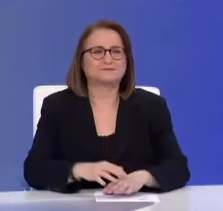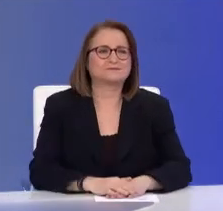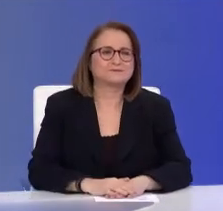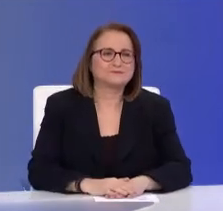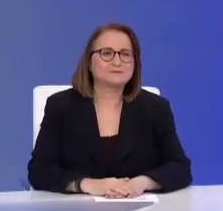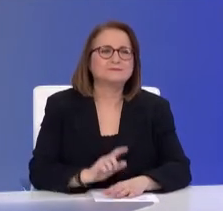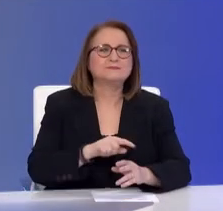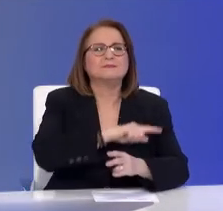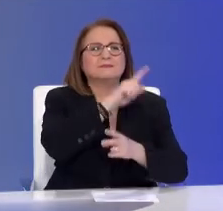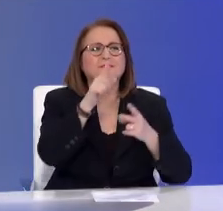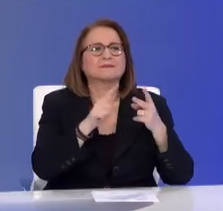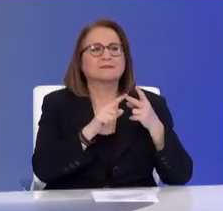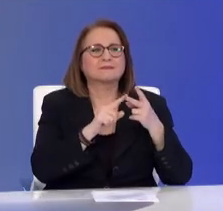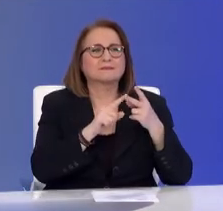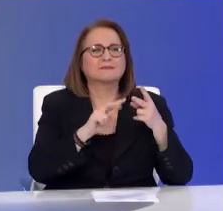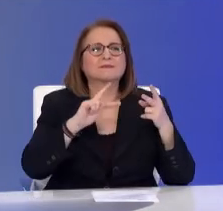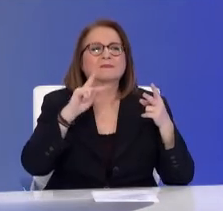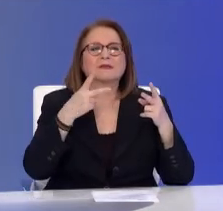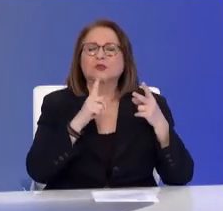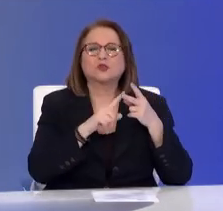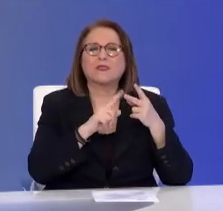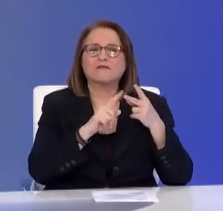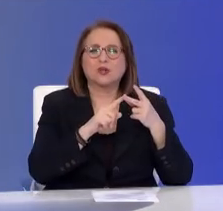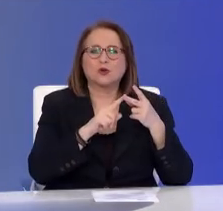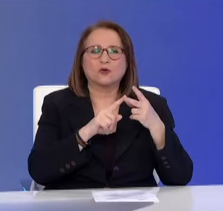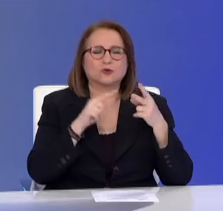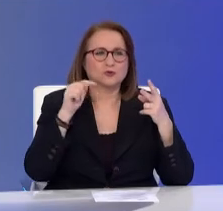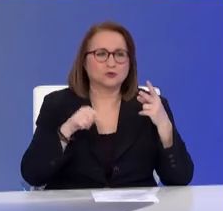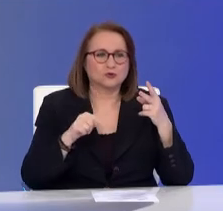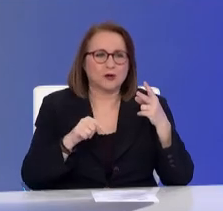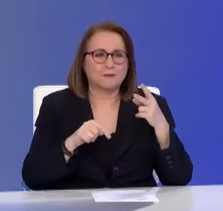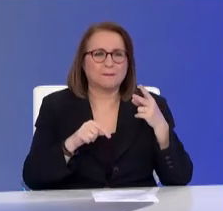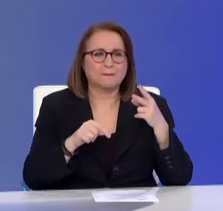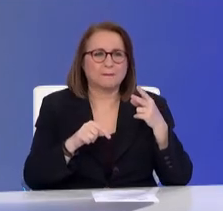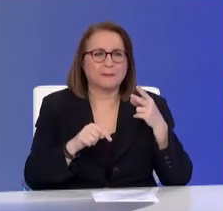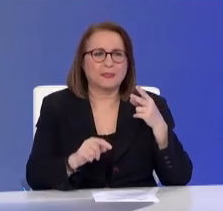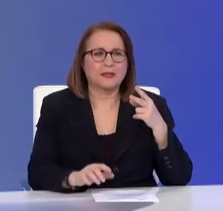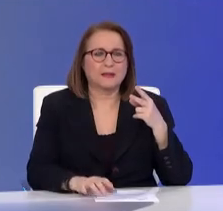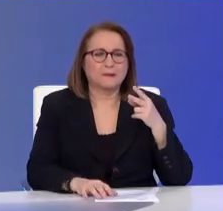now it will follow a piece of